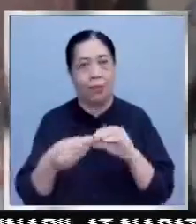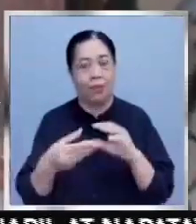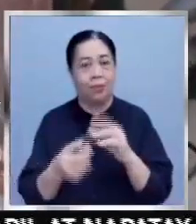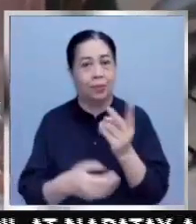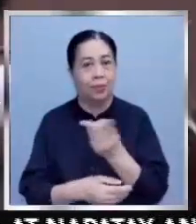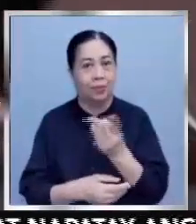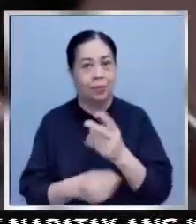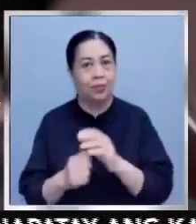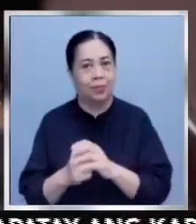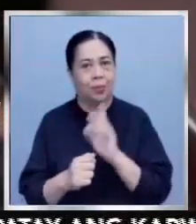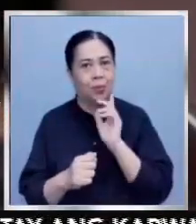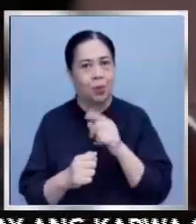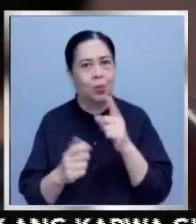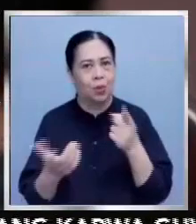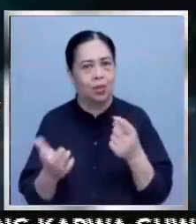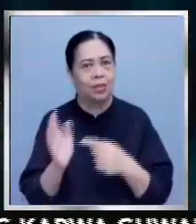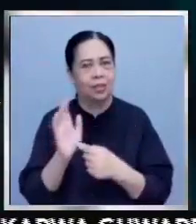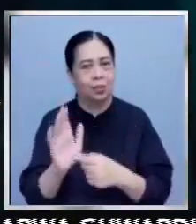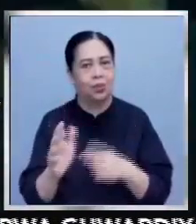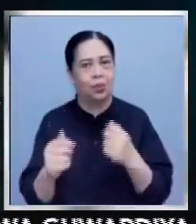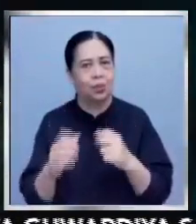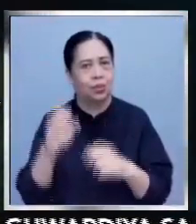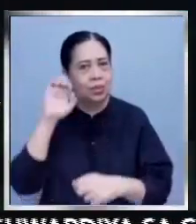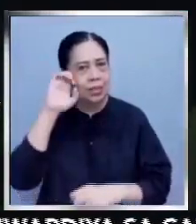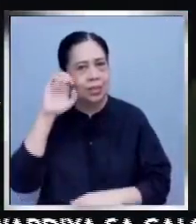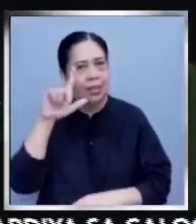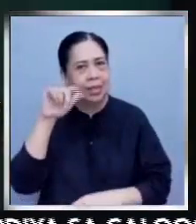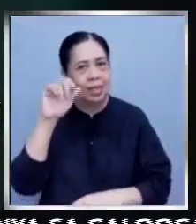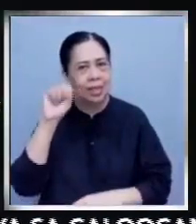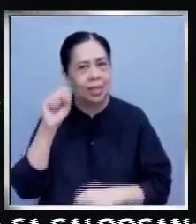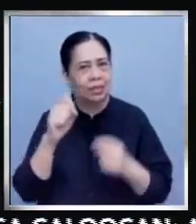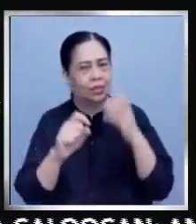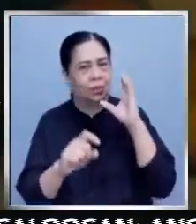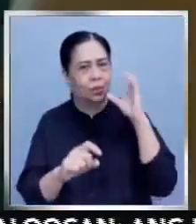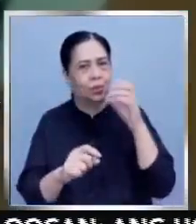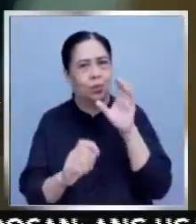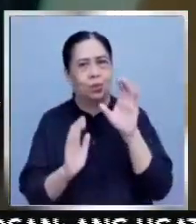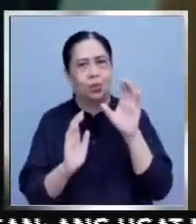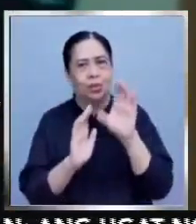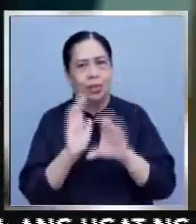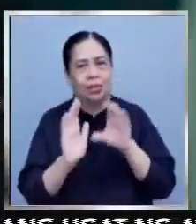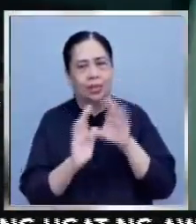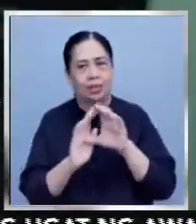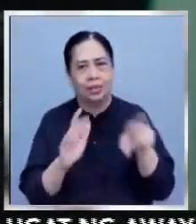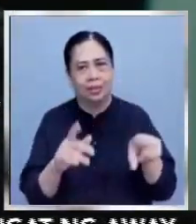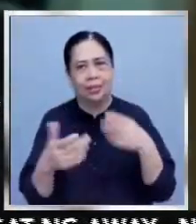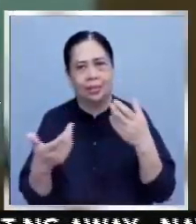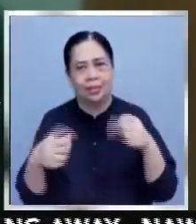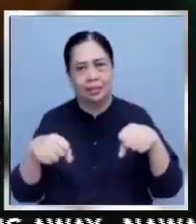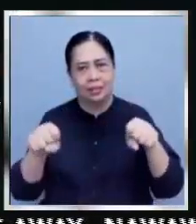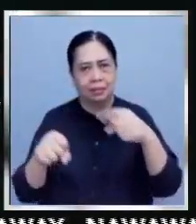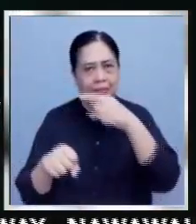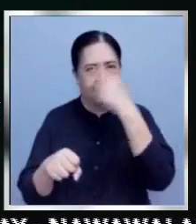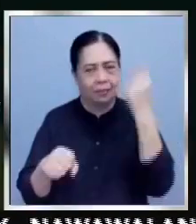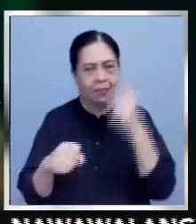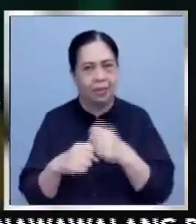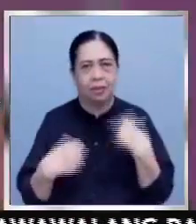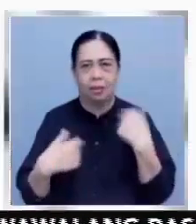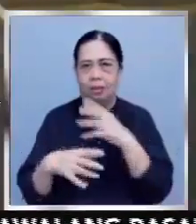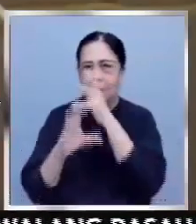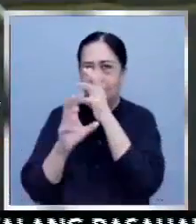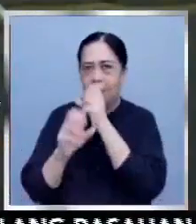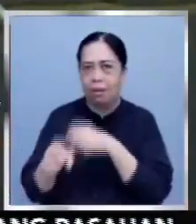ang magtutulak para harapin ni Elias, ang katauhan ni Black Rider. Hanga si Kylie sa pagiging action star ni